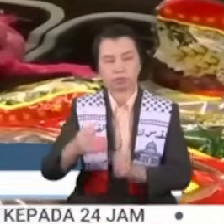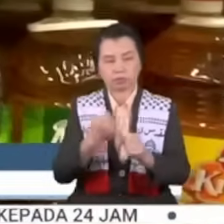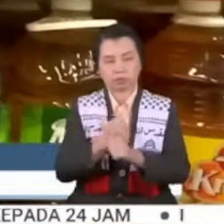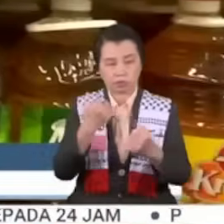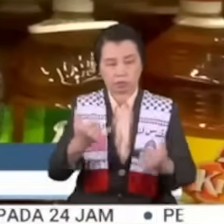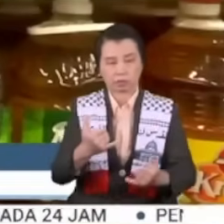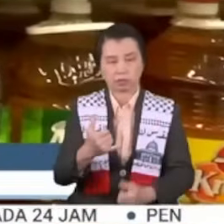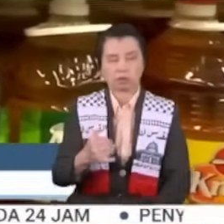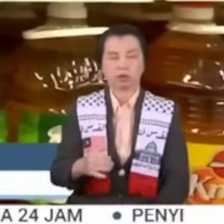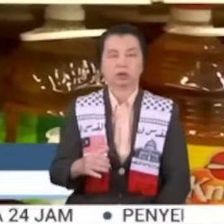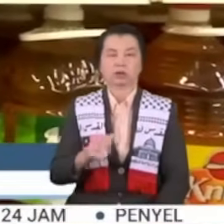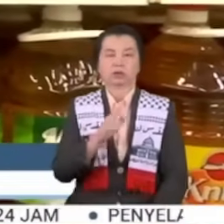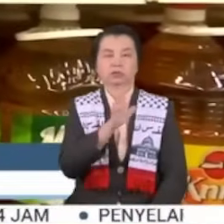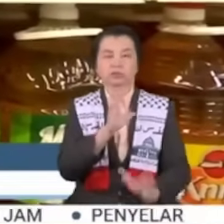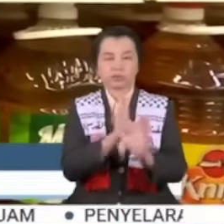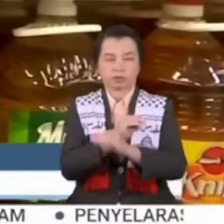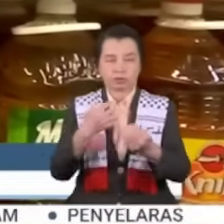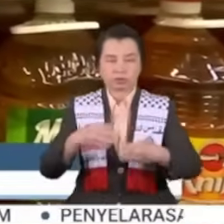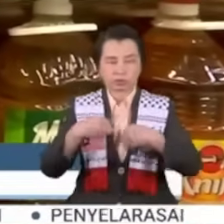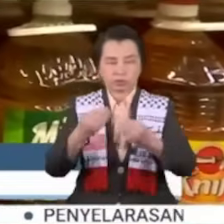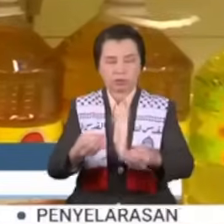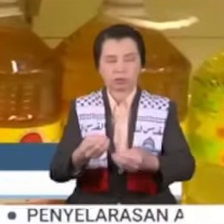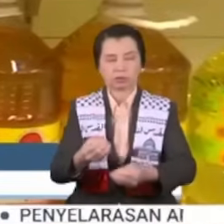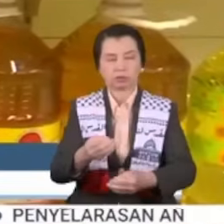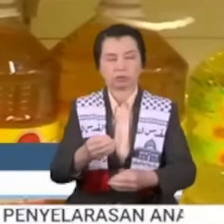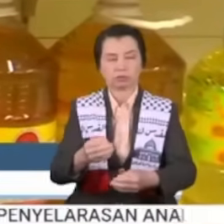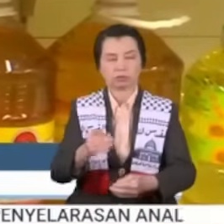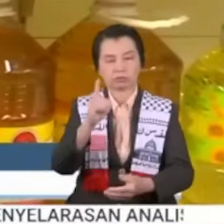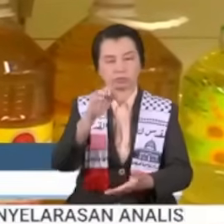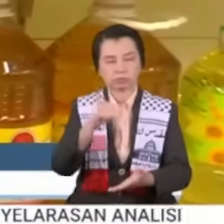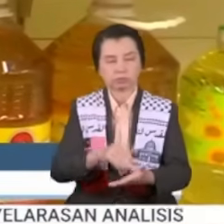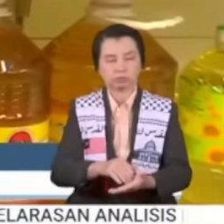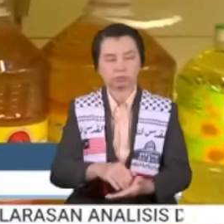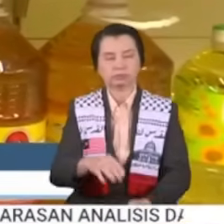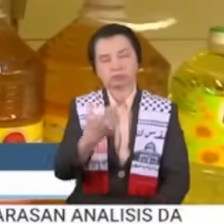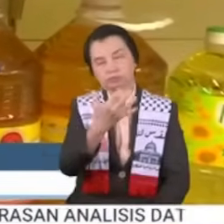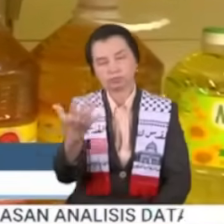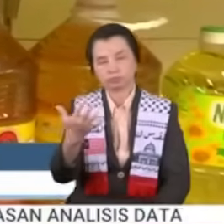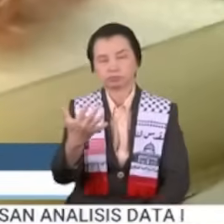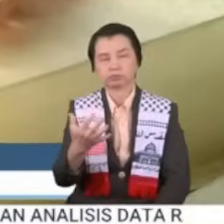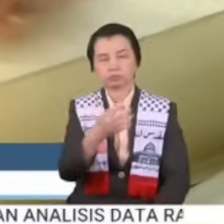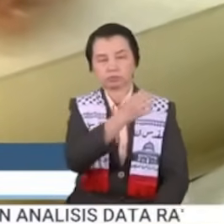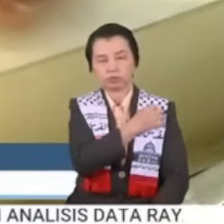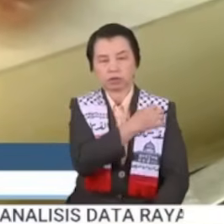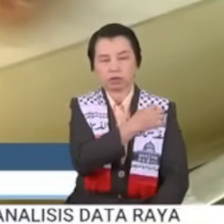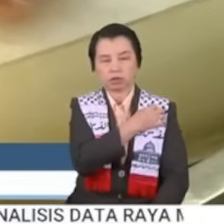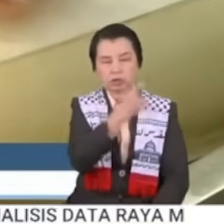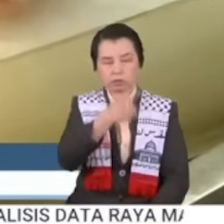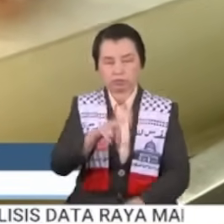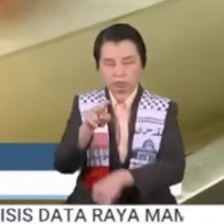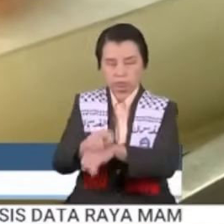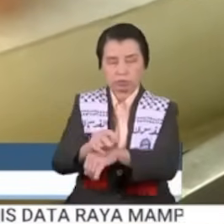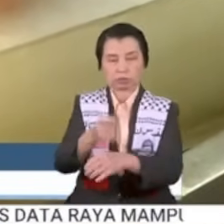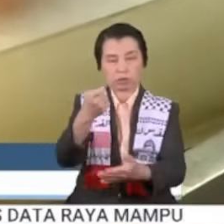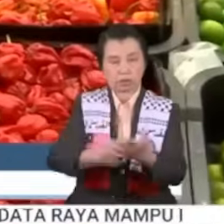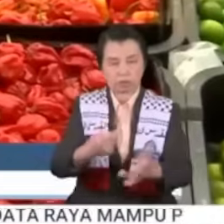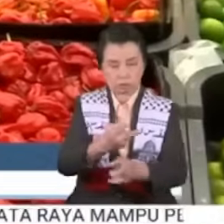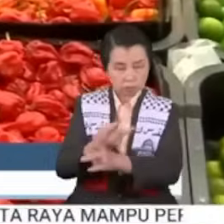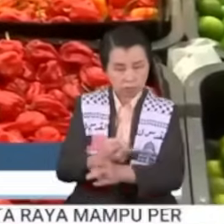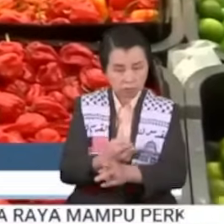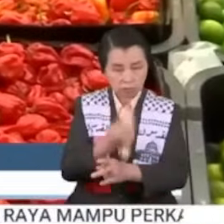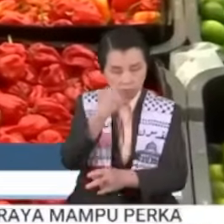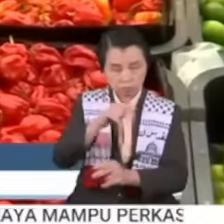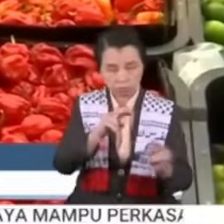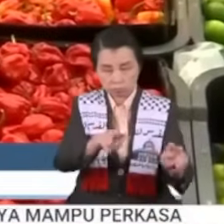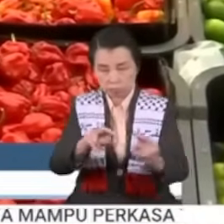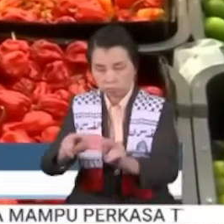seramai 189 pegawai puasa dan 99 pegawai pemantau harga untuk